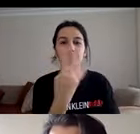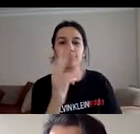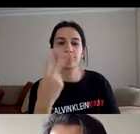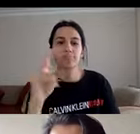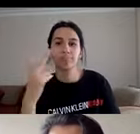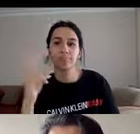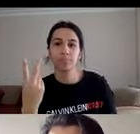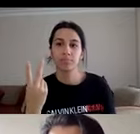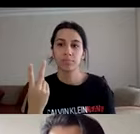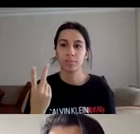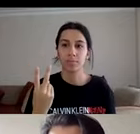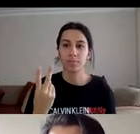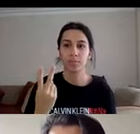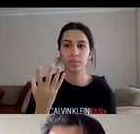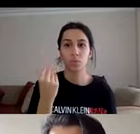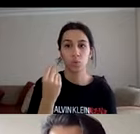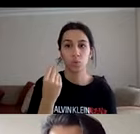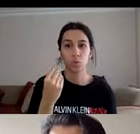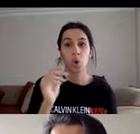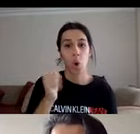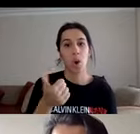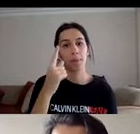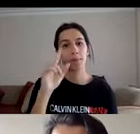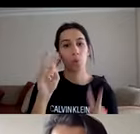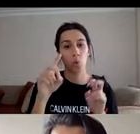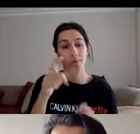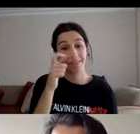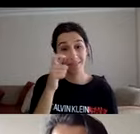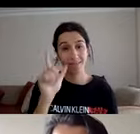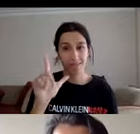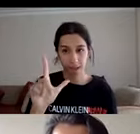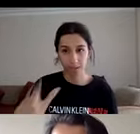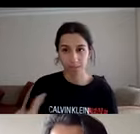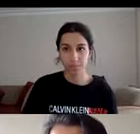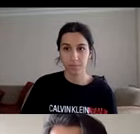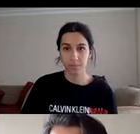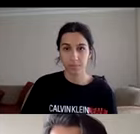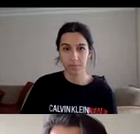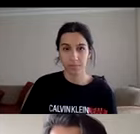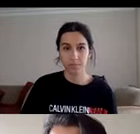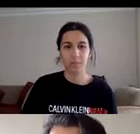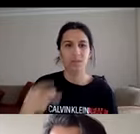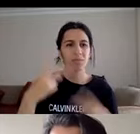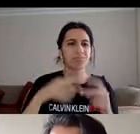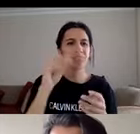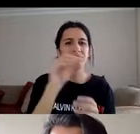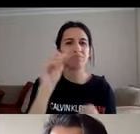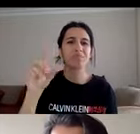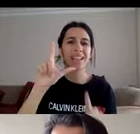yine çok kritik bir husus. Buna dikkat edilmesi gerek. Birçok sitede maalesef bunu